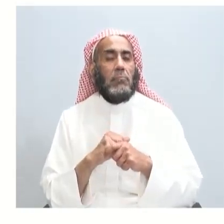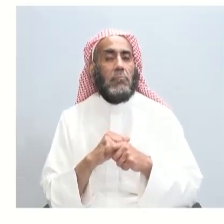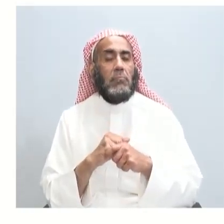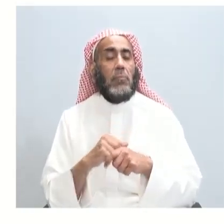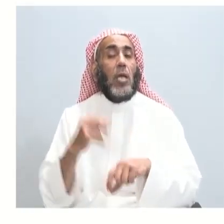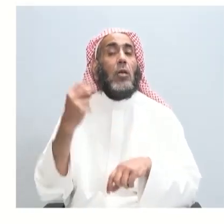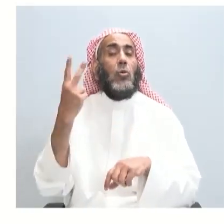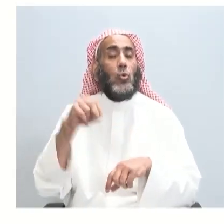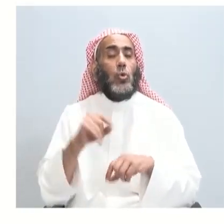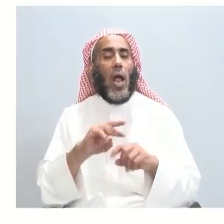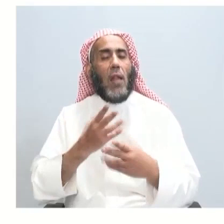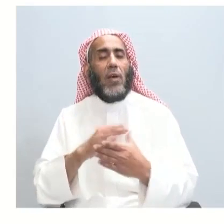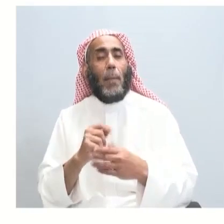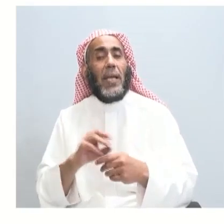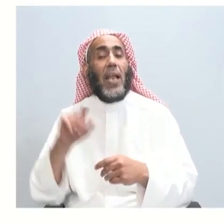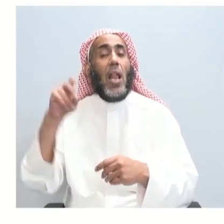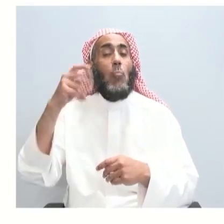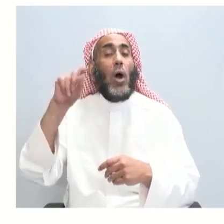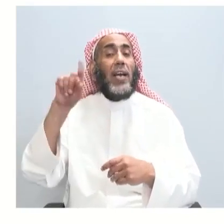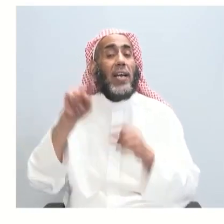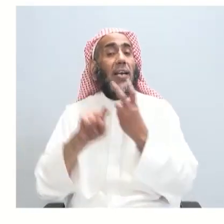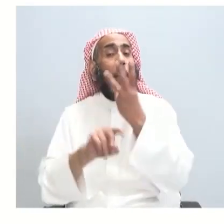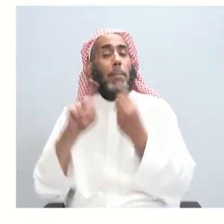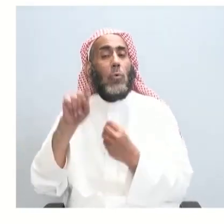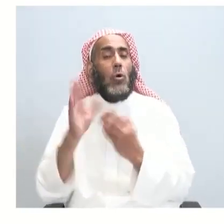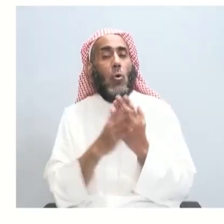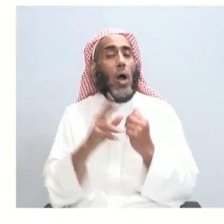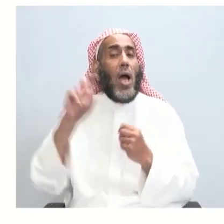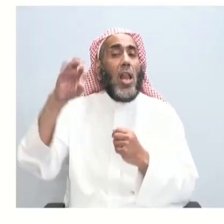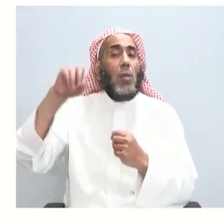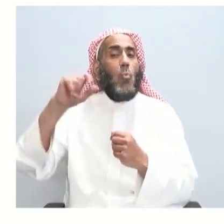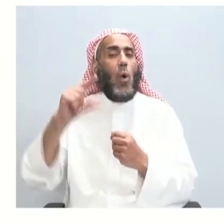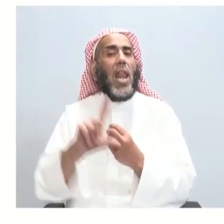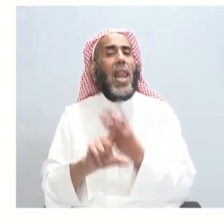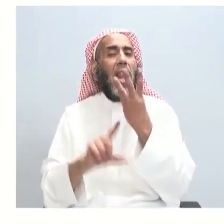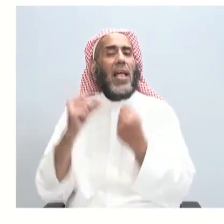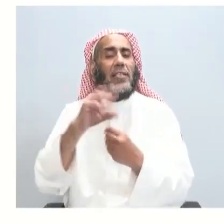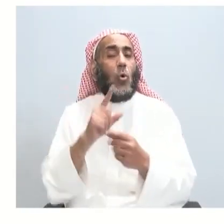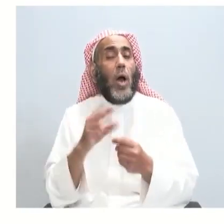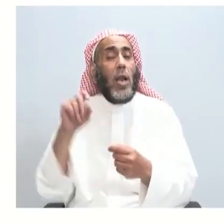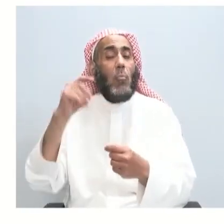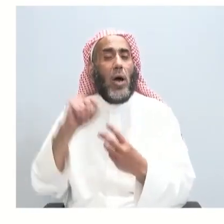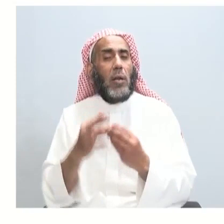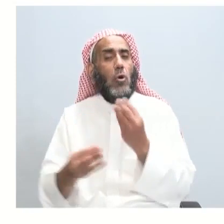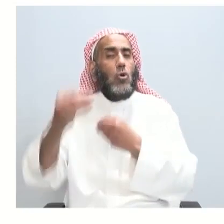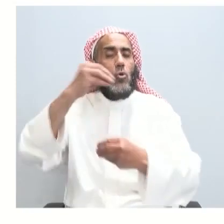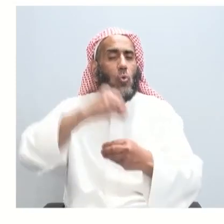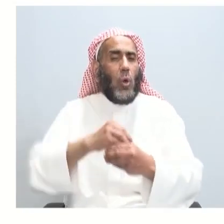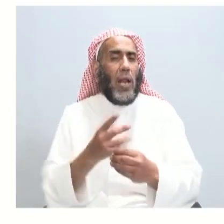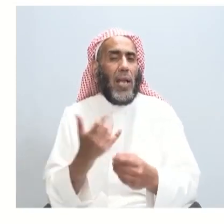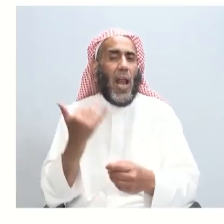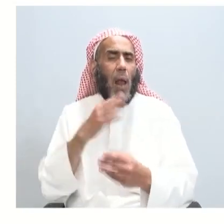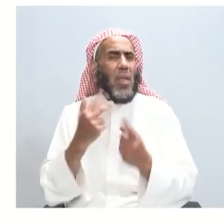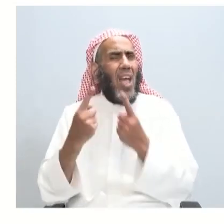20 هنا الفرق بين المعرب والمولد الفرق بين المعرب والمولد هو ان المعرب نقل العربيه